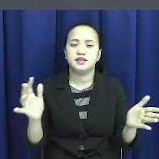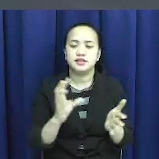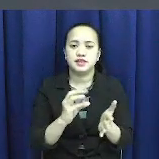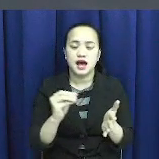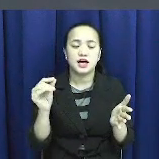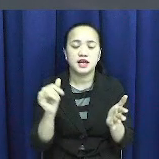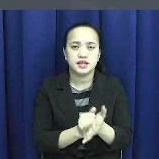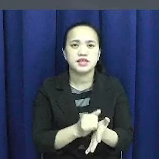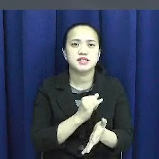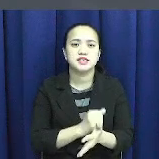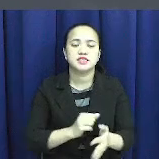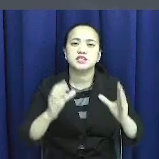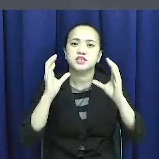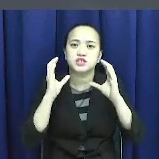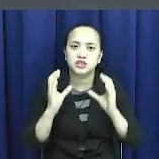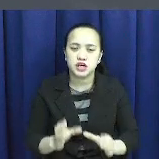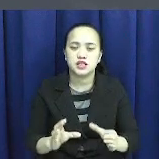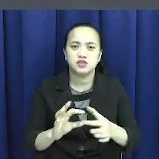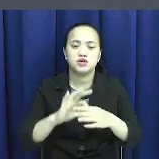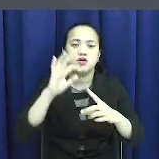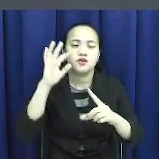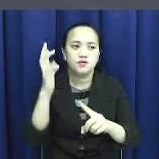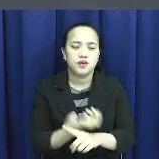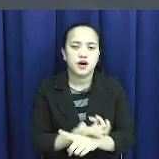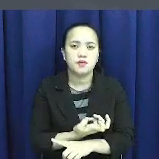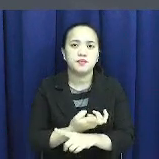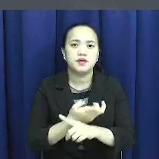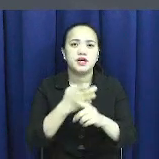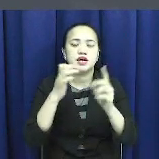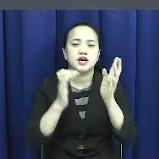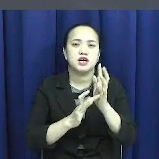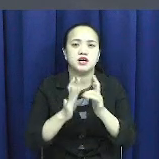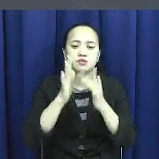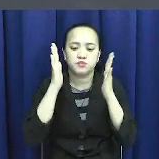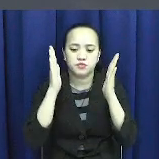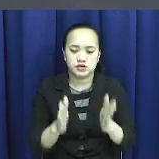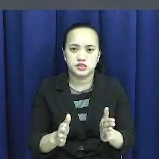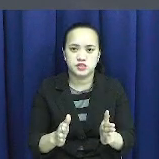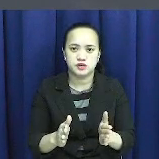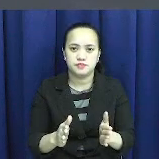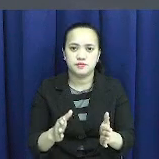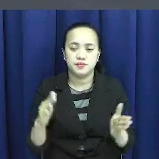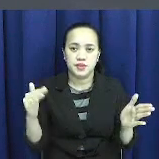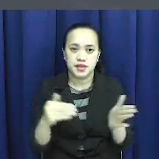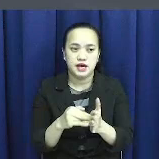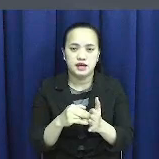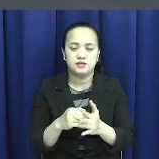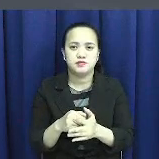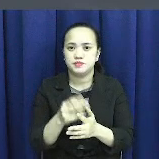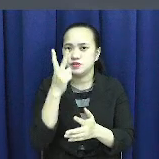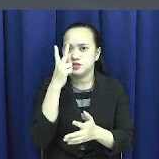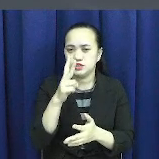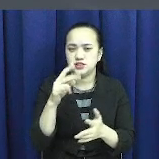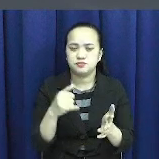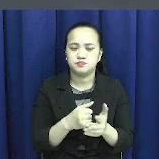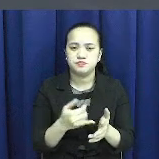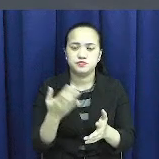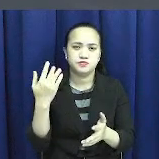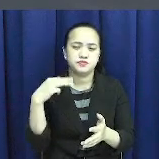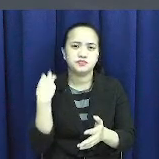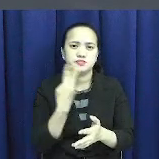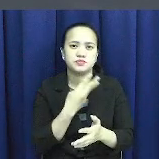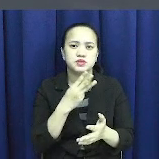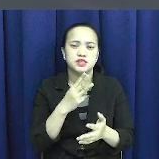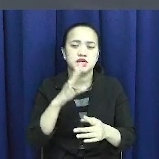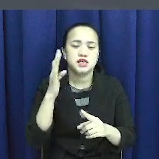Okay, now tignan po natin mga kapatid. Sa pinag-aralan natin last week, each believer